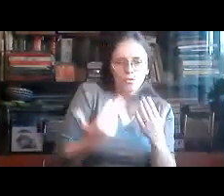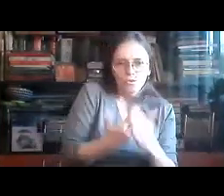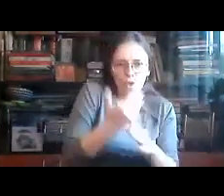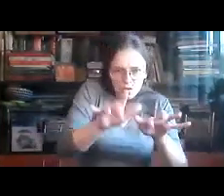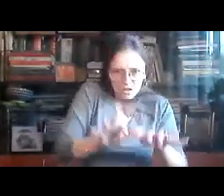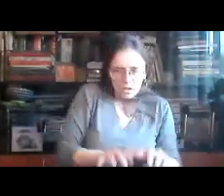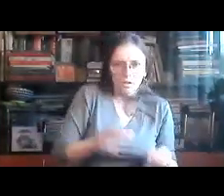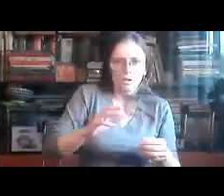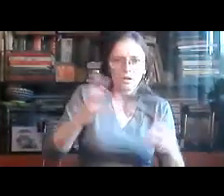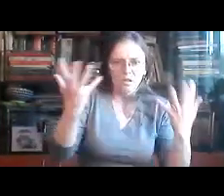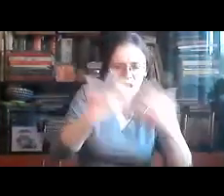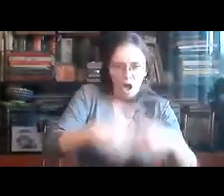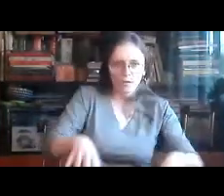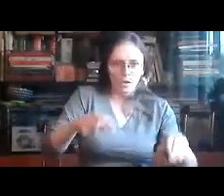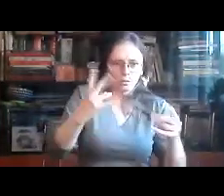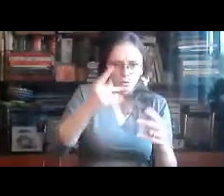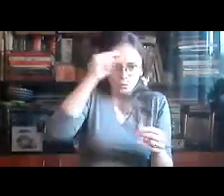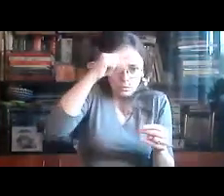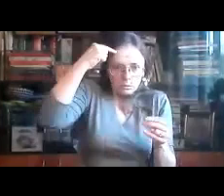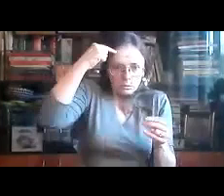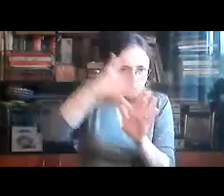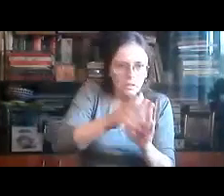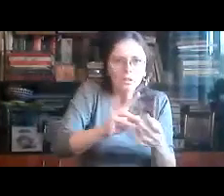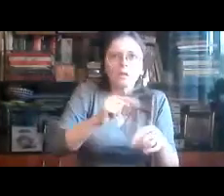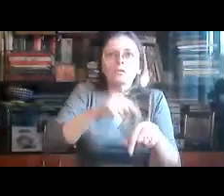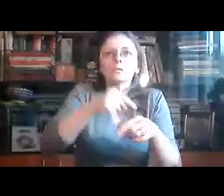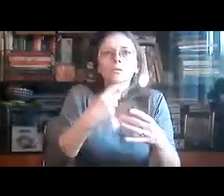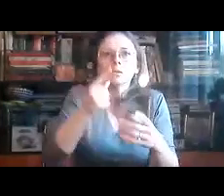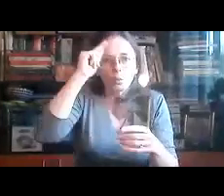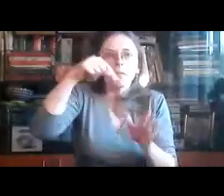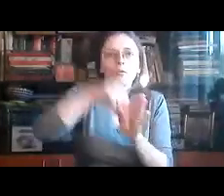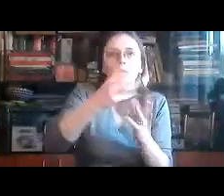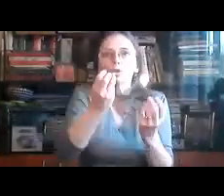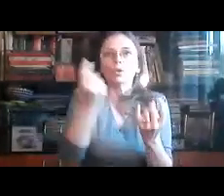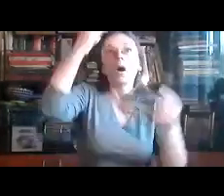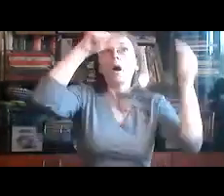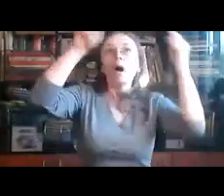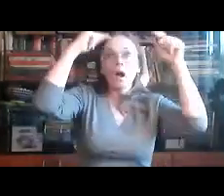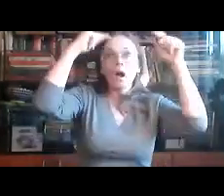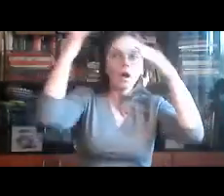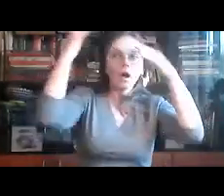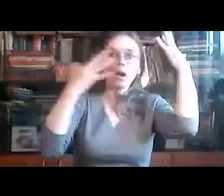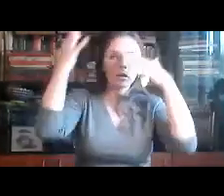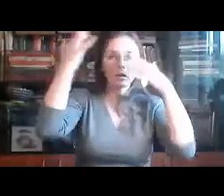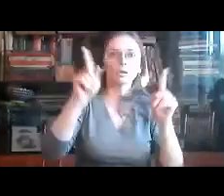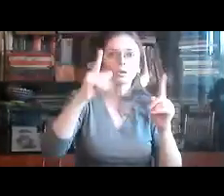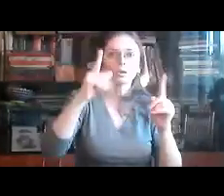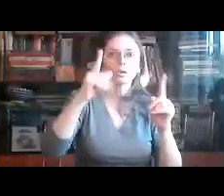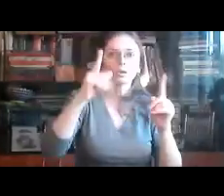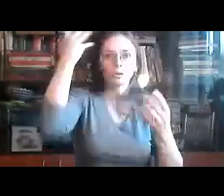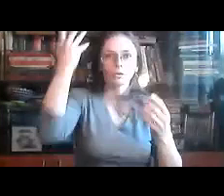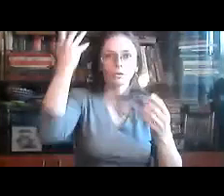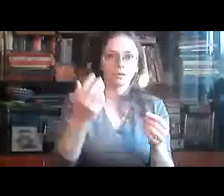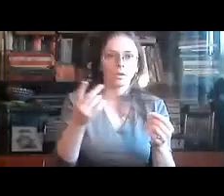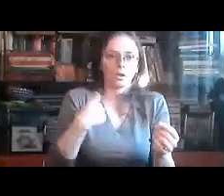и еще в этом во всем творить, я организую мероприятие, мне кажется, вот-вот оно сейчас может из-за